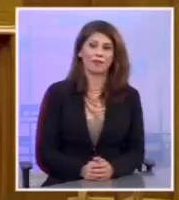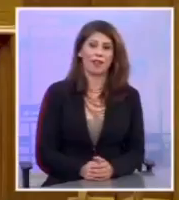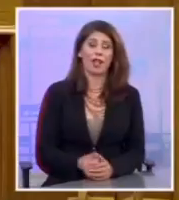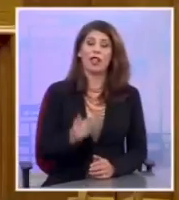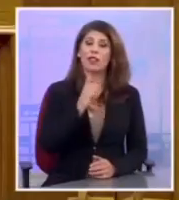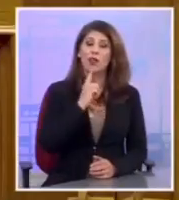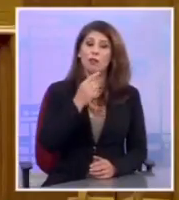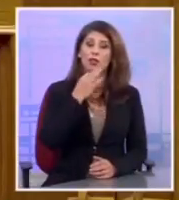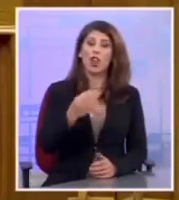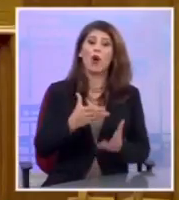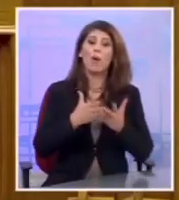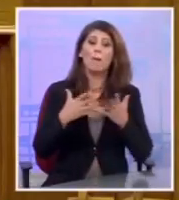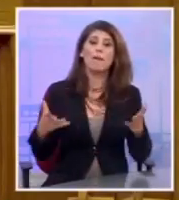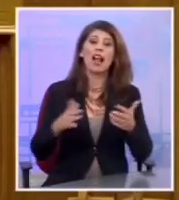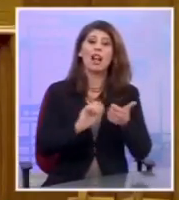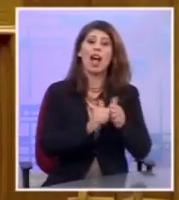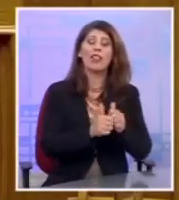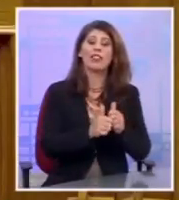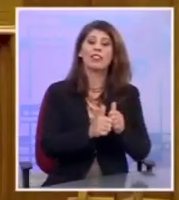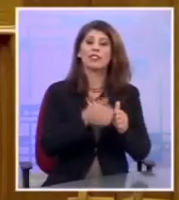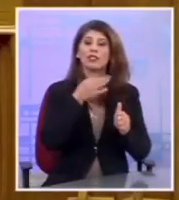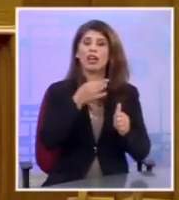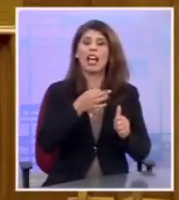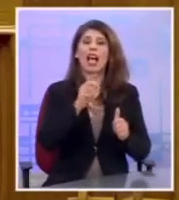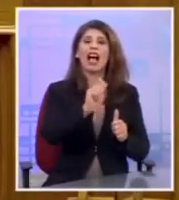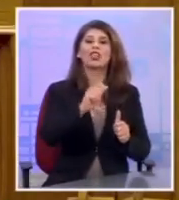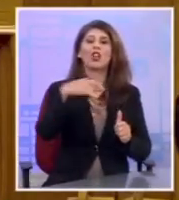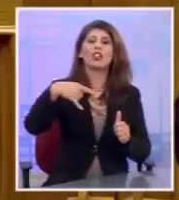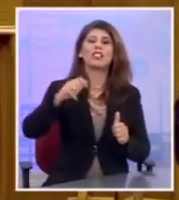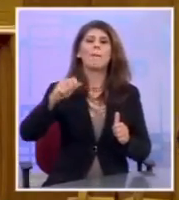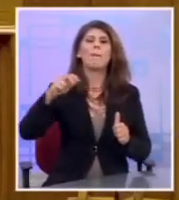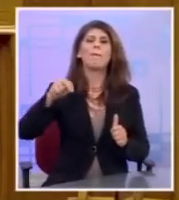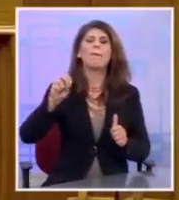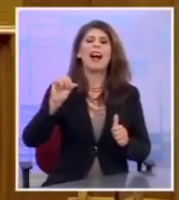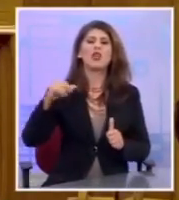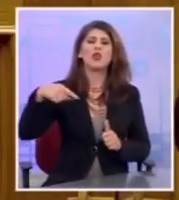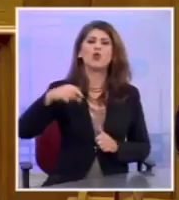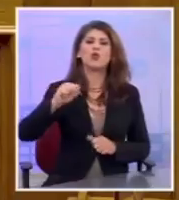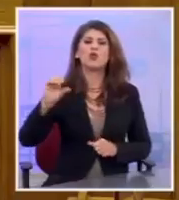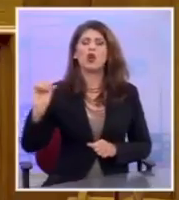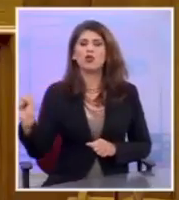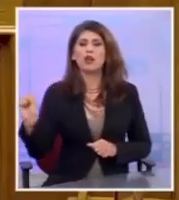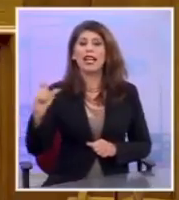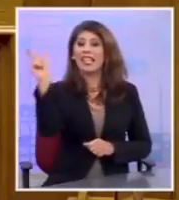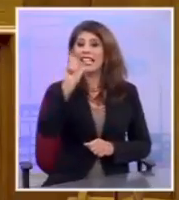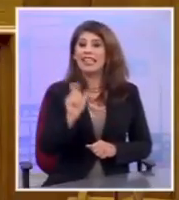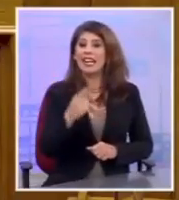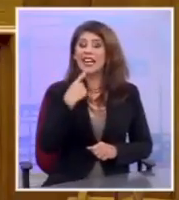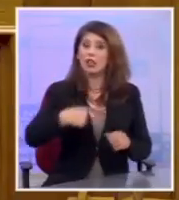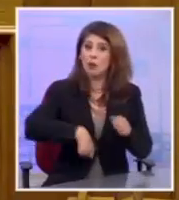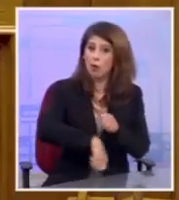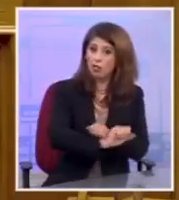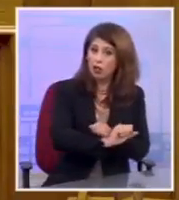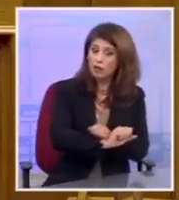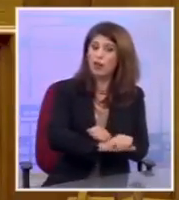Όπως λέει ο μεγάλος αθλητικός σχολιαστής Αντώνης Πανούτσος, οι Ιταλοί λένε για το ποδόσφαιρο και τα